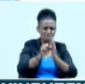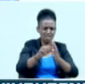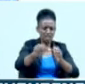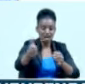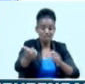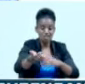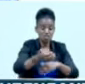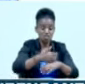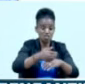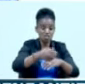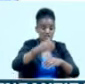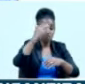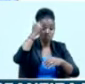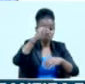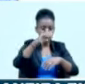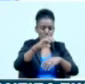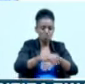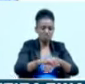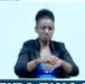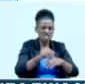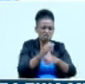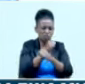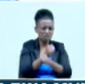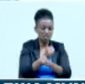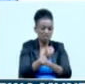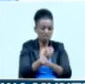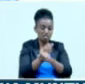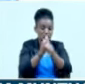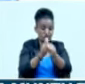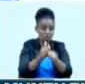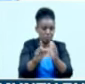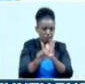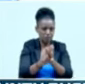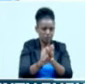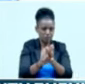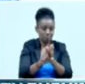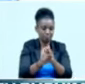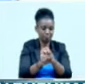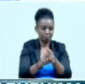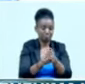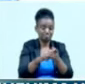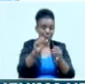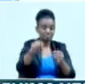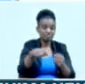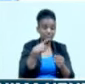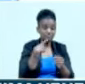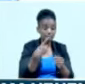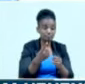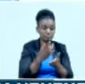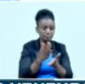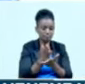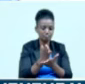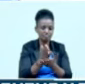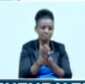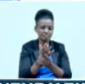n'ahandi hose kubera ko umufata yanze kwirinda cyangwa tubahirije amabwiriza Twavugaga rero yuko mu